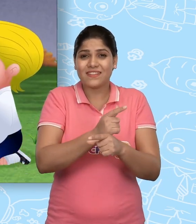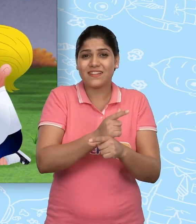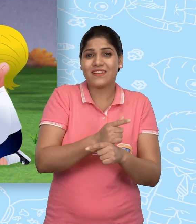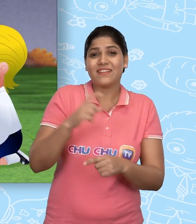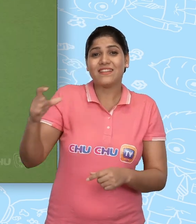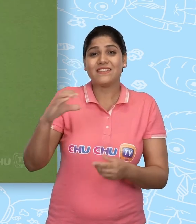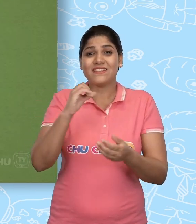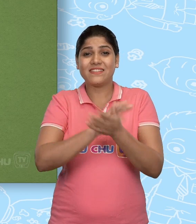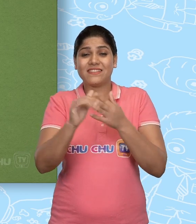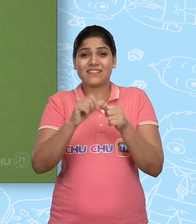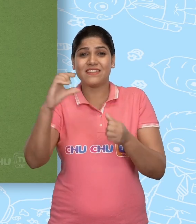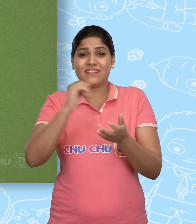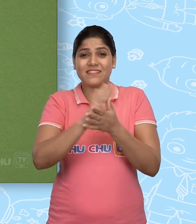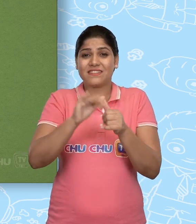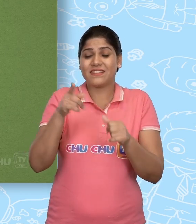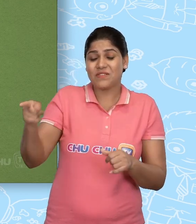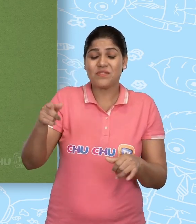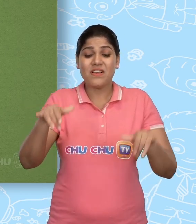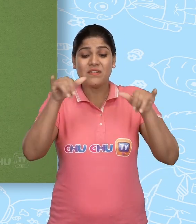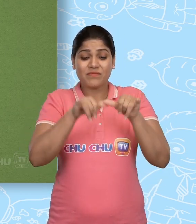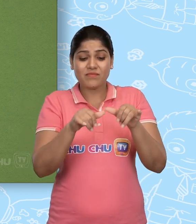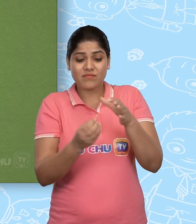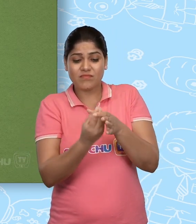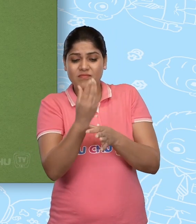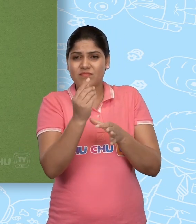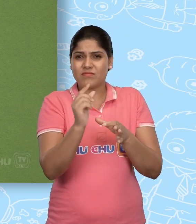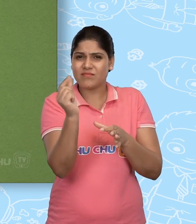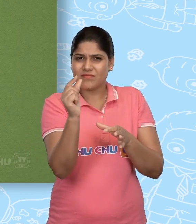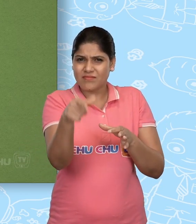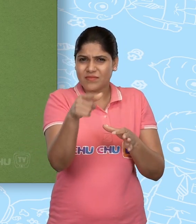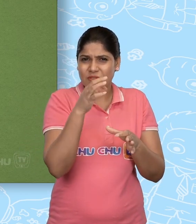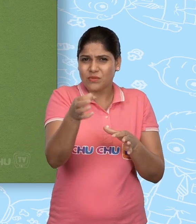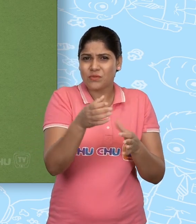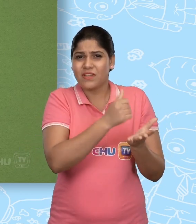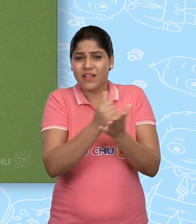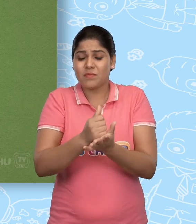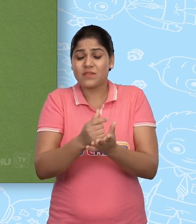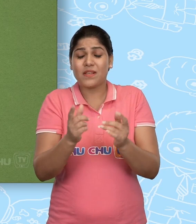डॉर्थी ने चाचा को बीजों की मदद से बड़े बड़े अक्षर लिखने को कहा।